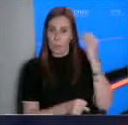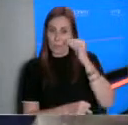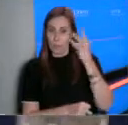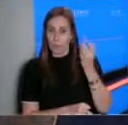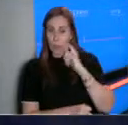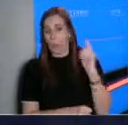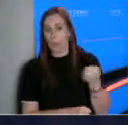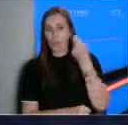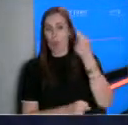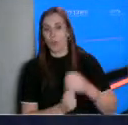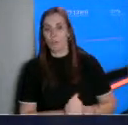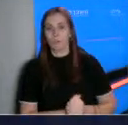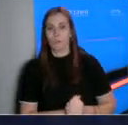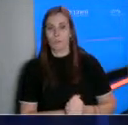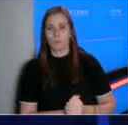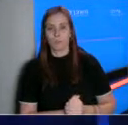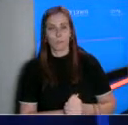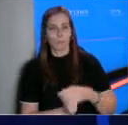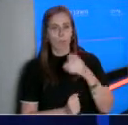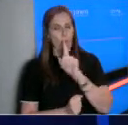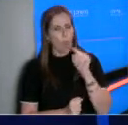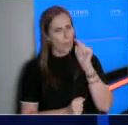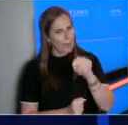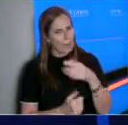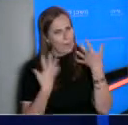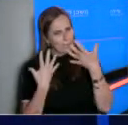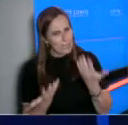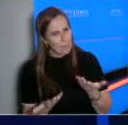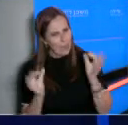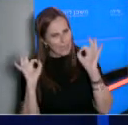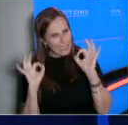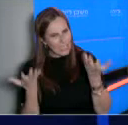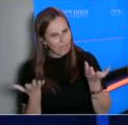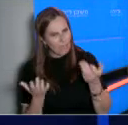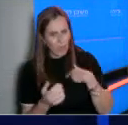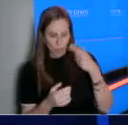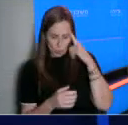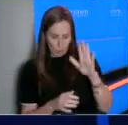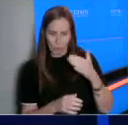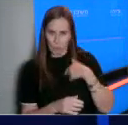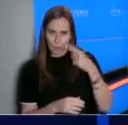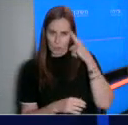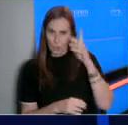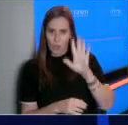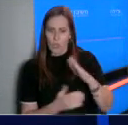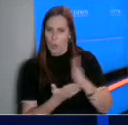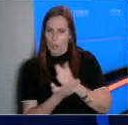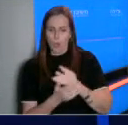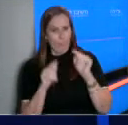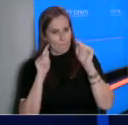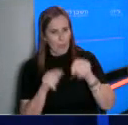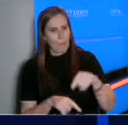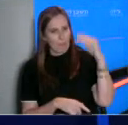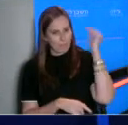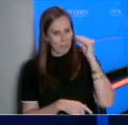ספר ברמת השרון. שאלה. אף אחד לא מגיע לדבר איתם? כאילו, אני יודע, תשמעי, אני יודע, יש מכינות, הם באים